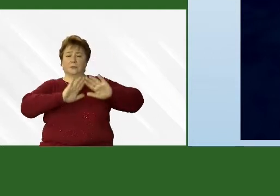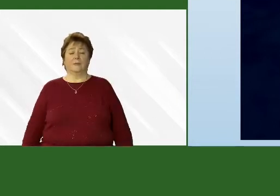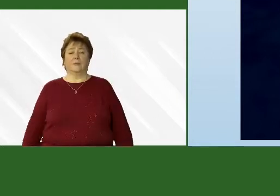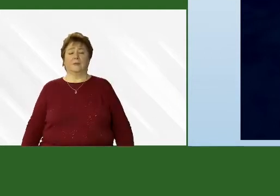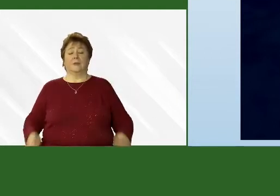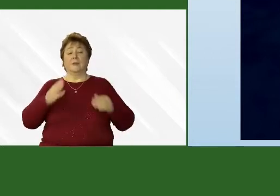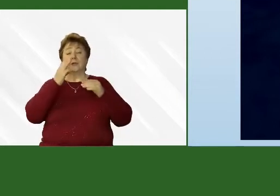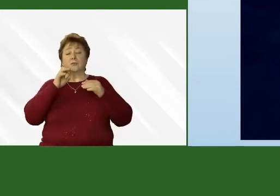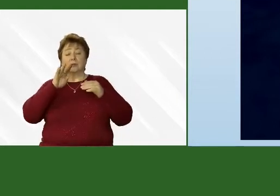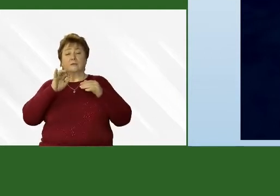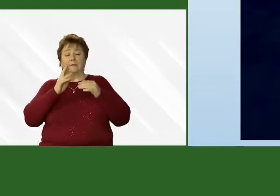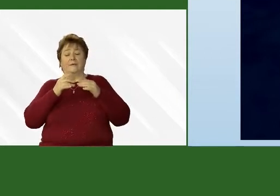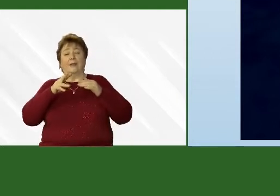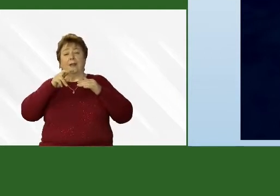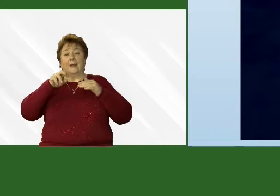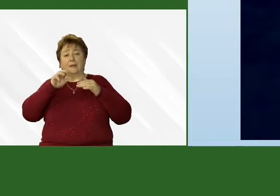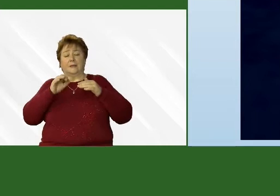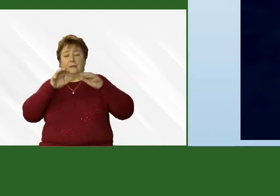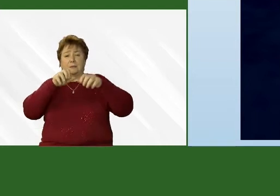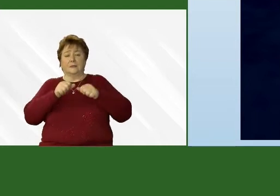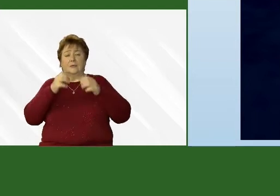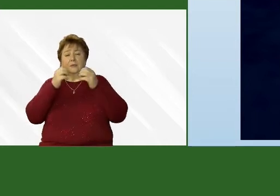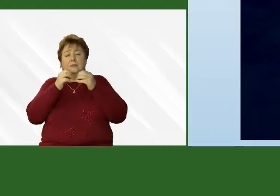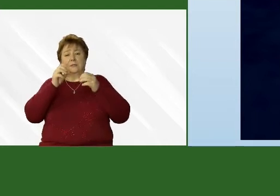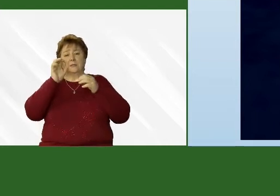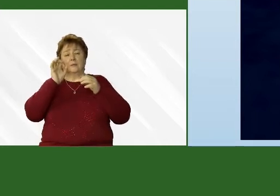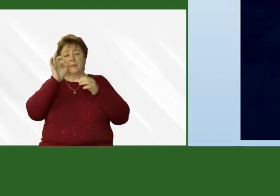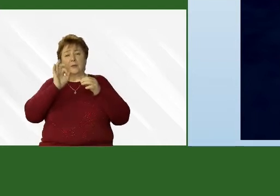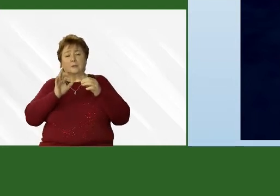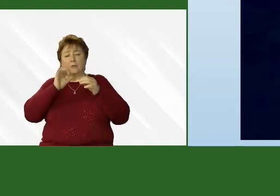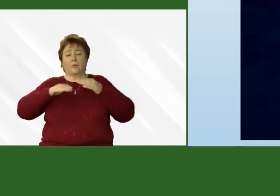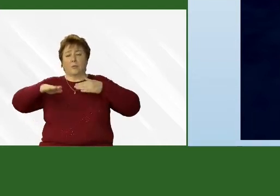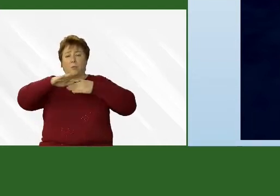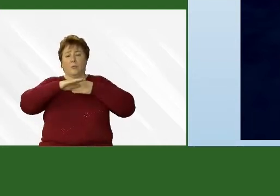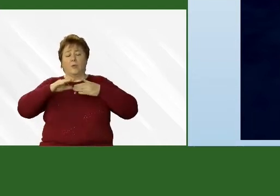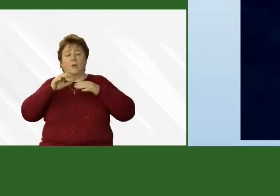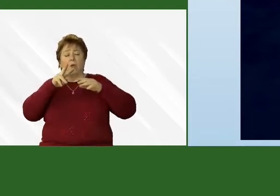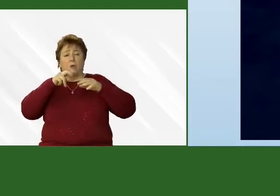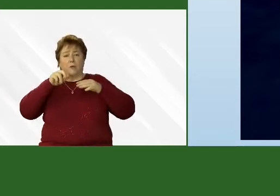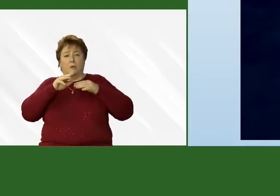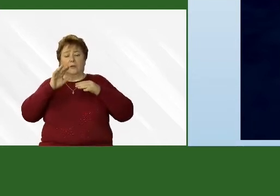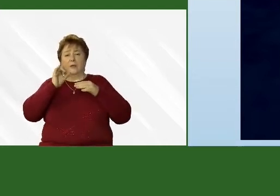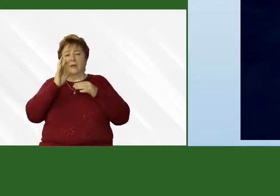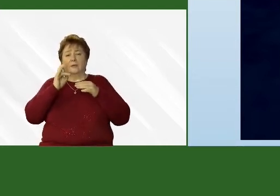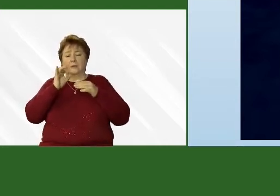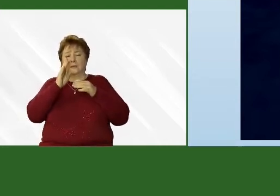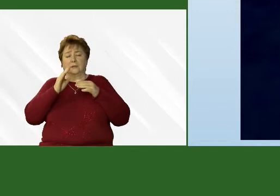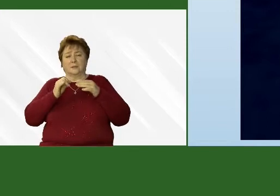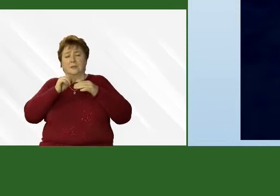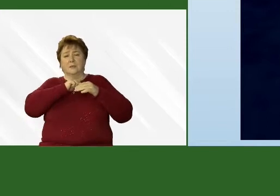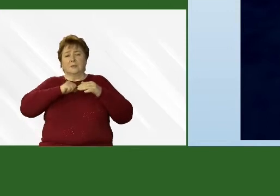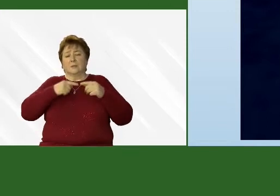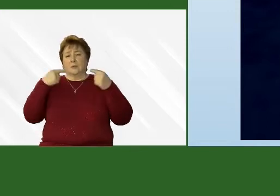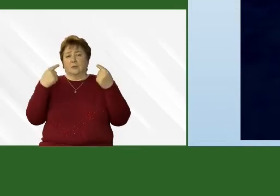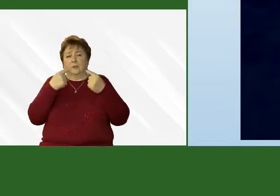ледники. Шельфовые ледники занимают 10% от площади оледенения Антарктиды.